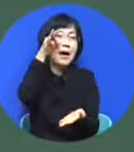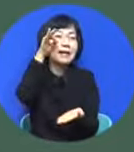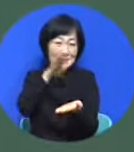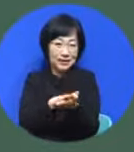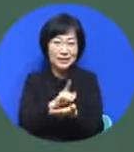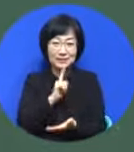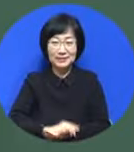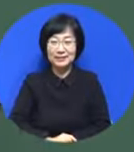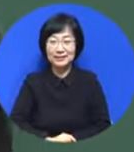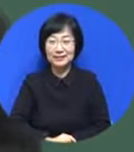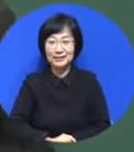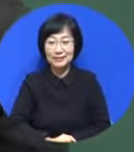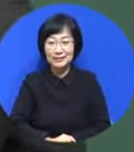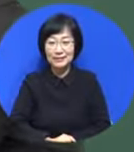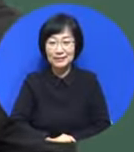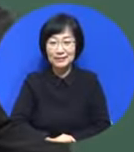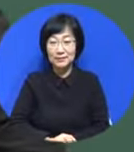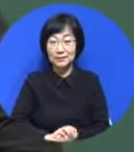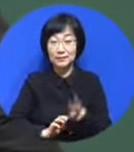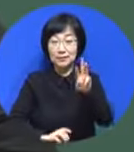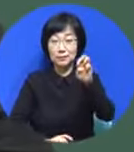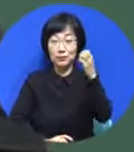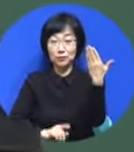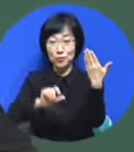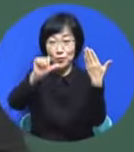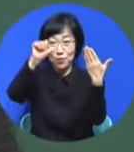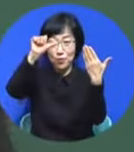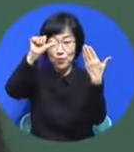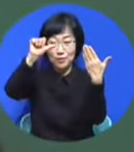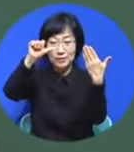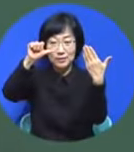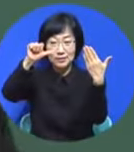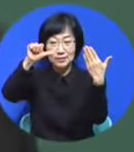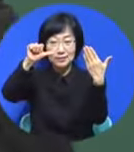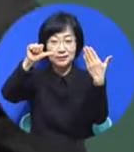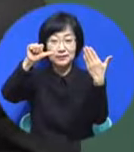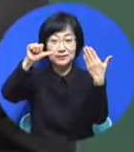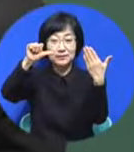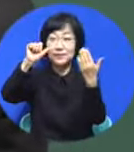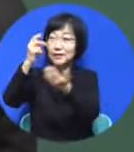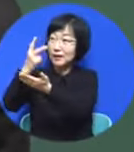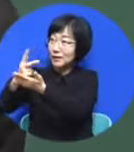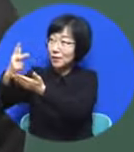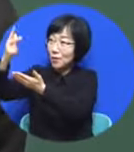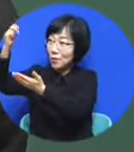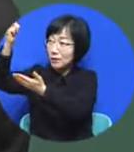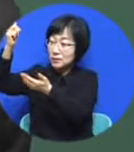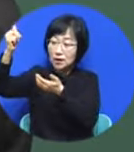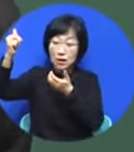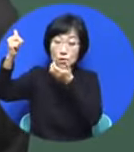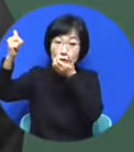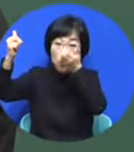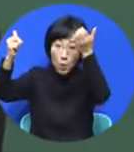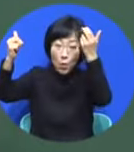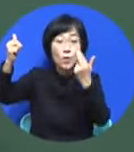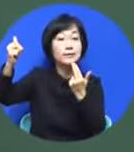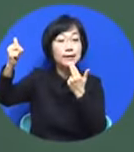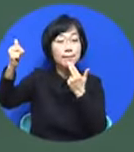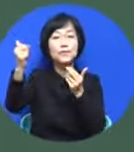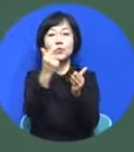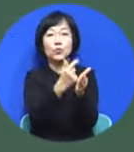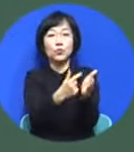did. So verse 2 and 3 are very much the same. Now let's read verse 5. 여호와께서 요셉을 위하여 It says, for